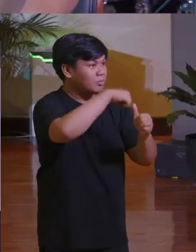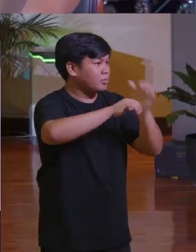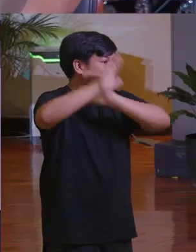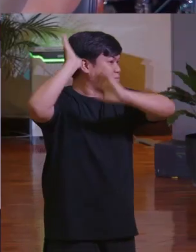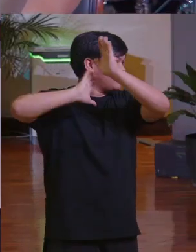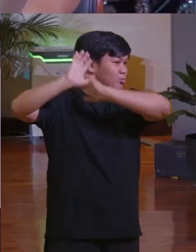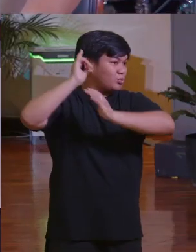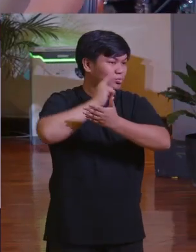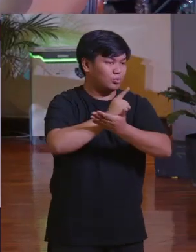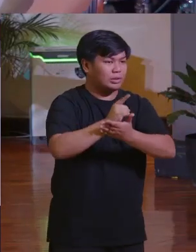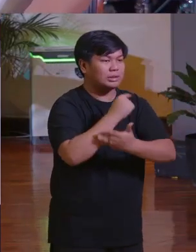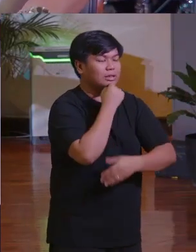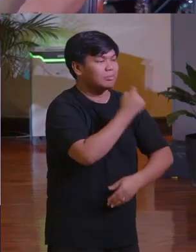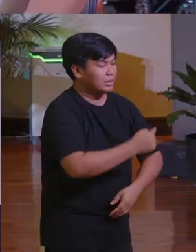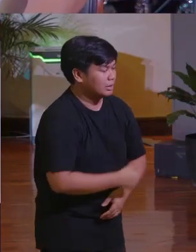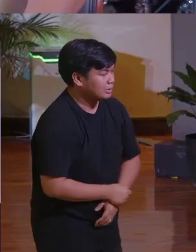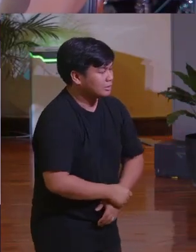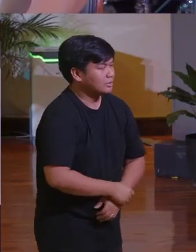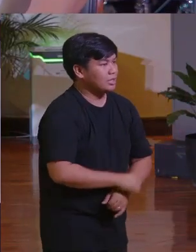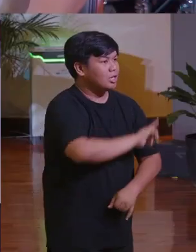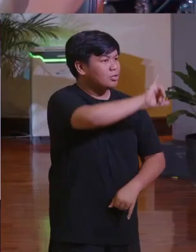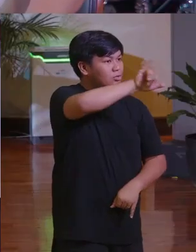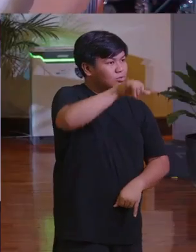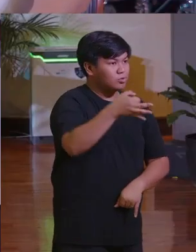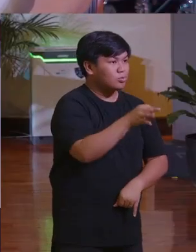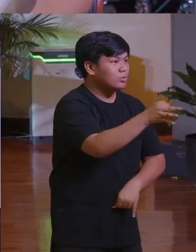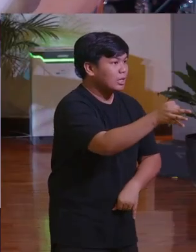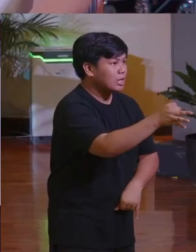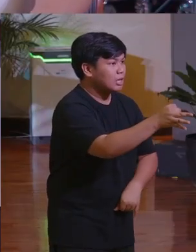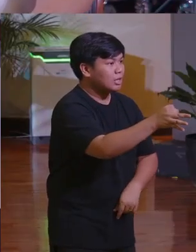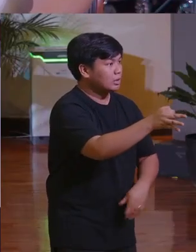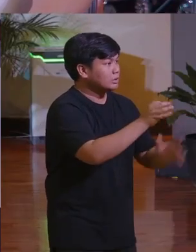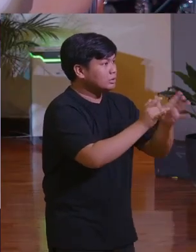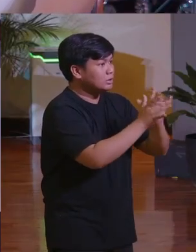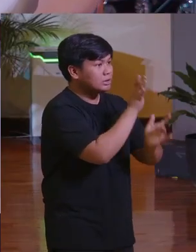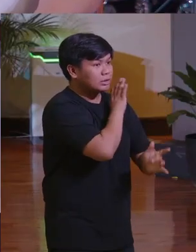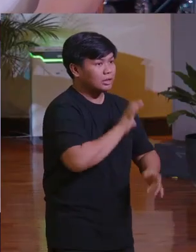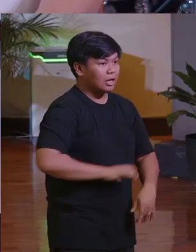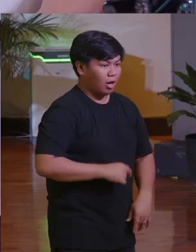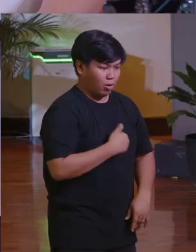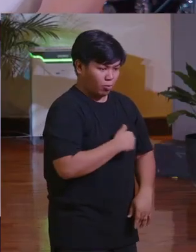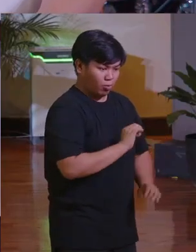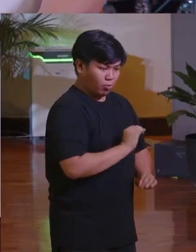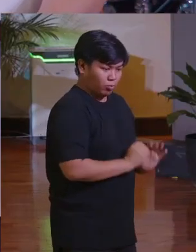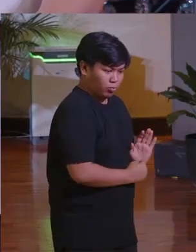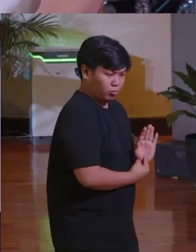Mikey, si Jonah, ginawa niyang larawan ng kanyang sariling ministeryo.